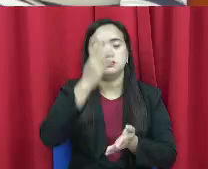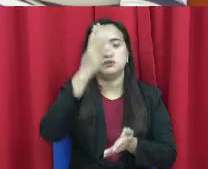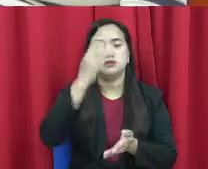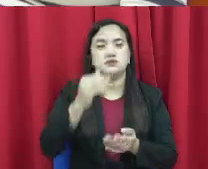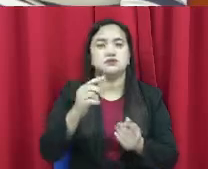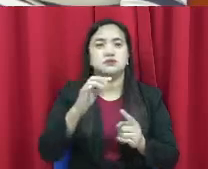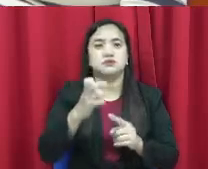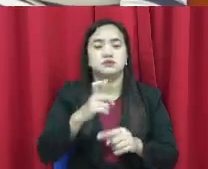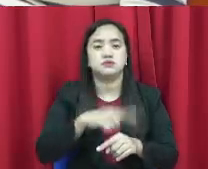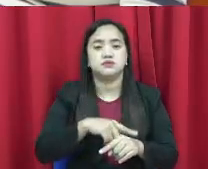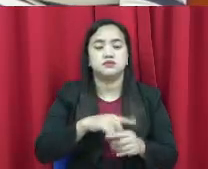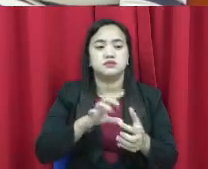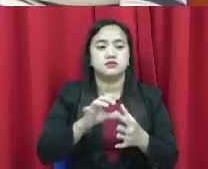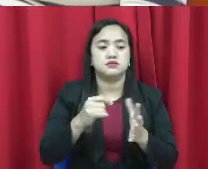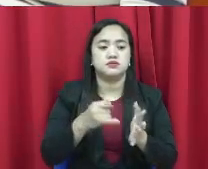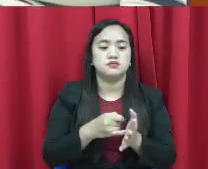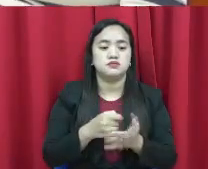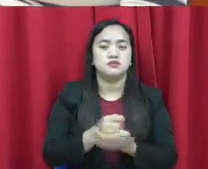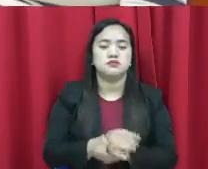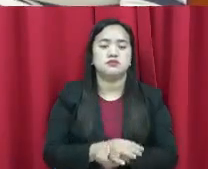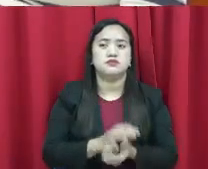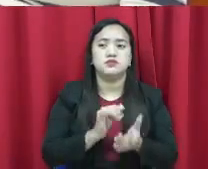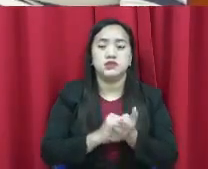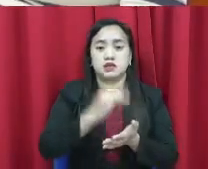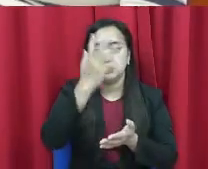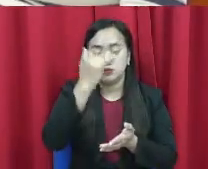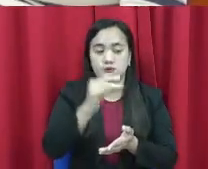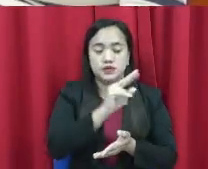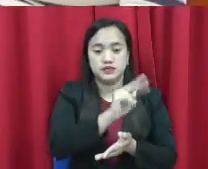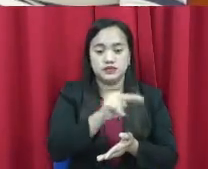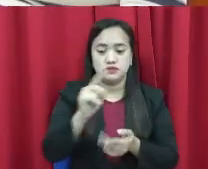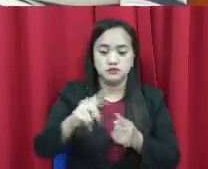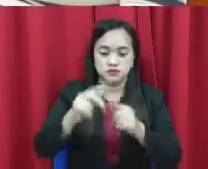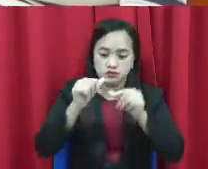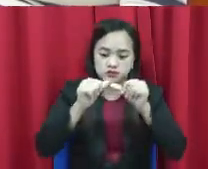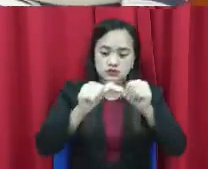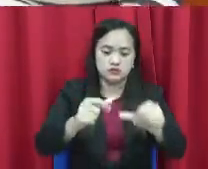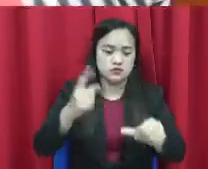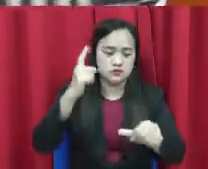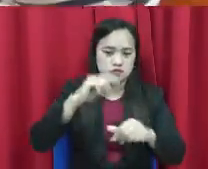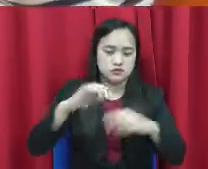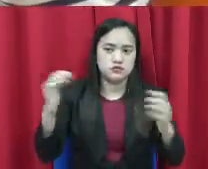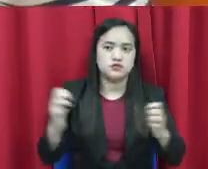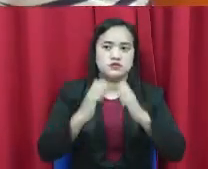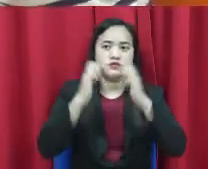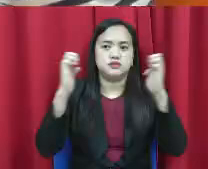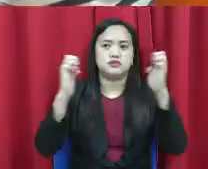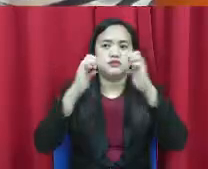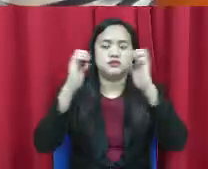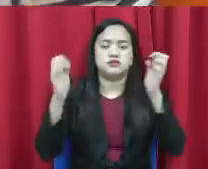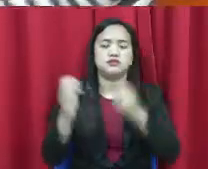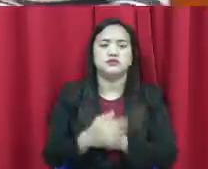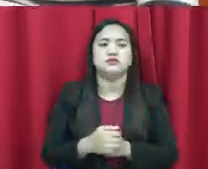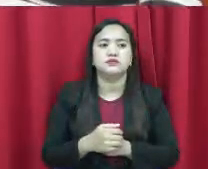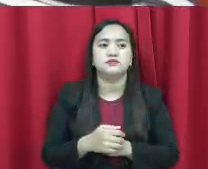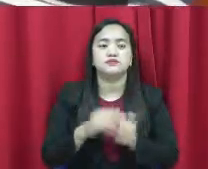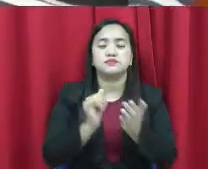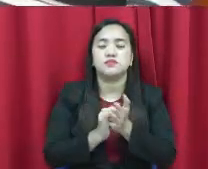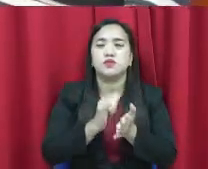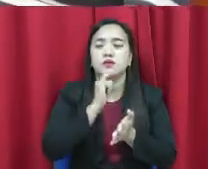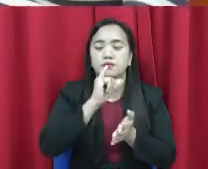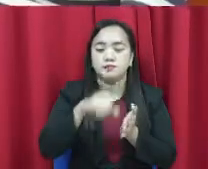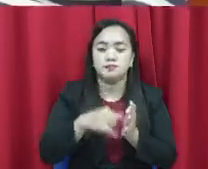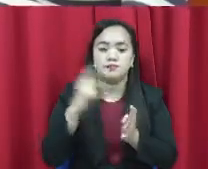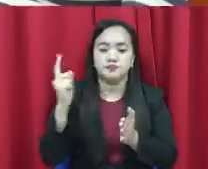pag-uusap na ah strive for excellence na hindi lang primarily hindi lang sa mga Tatay sa lahat ng miembro ng pamilya sa mga